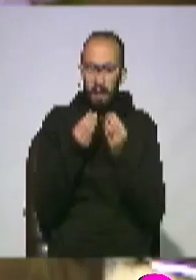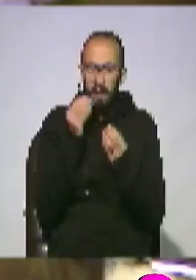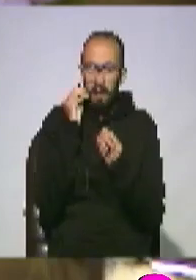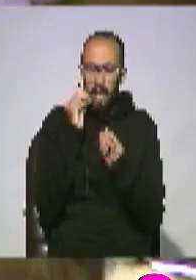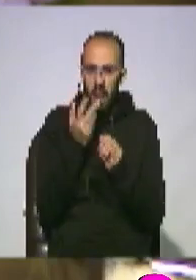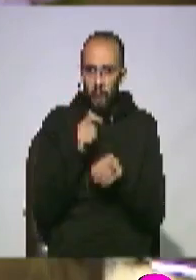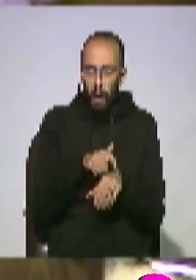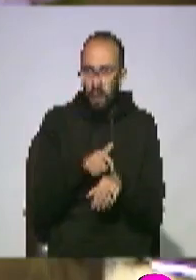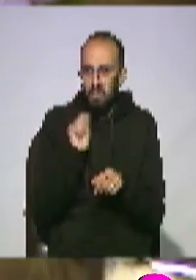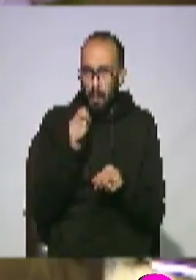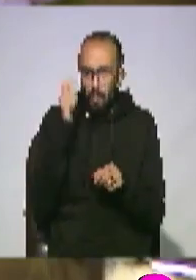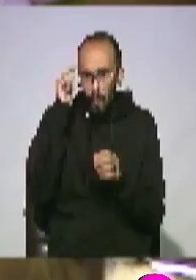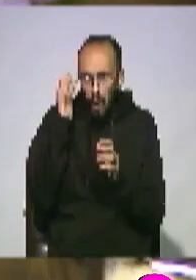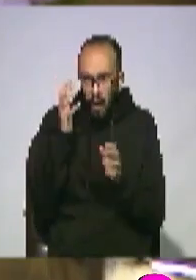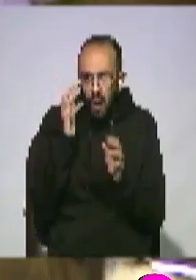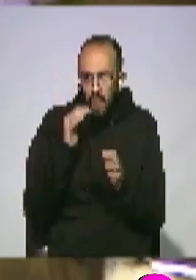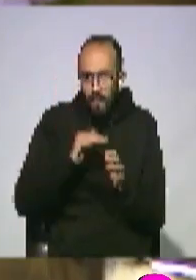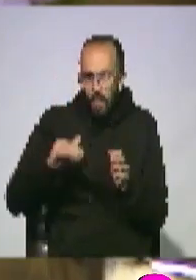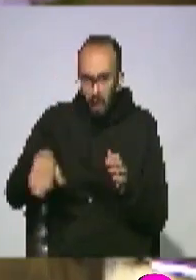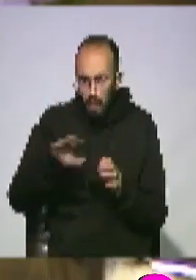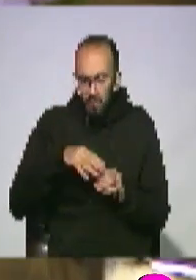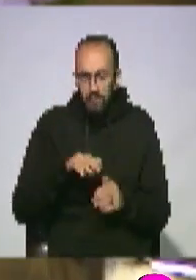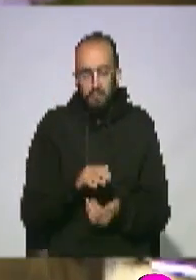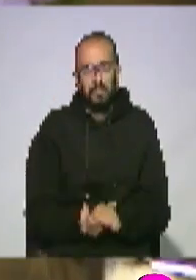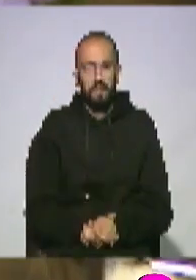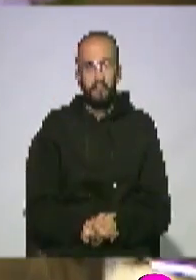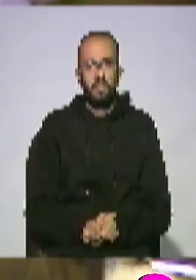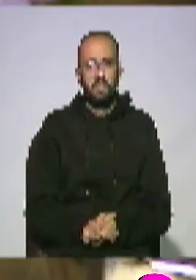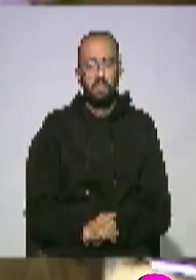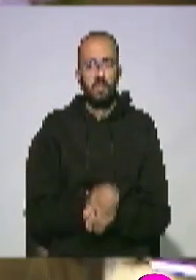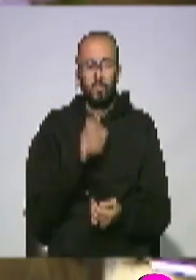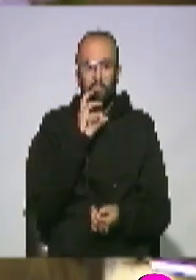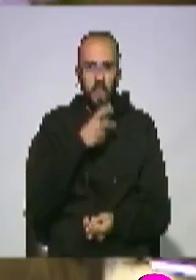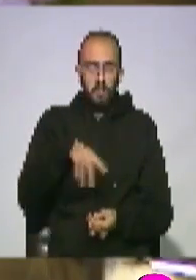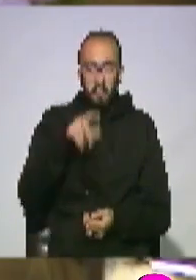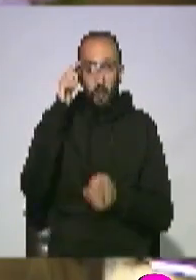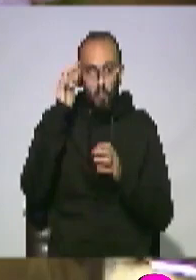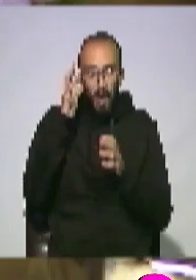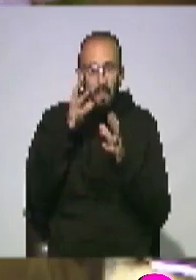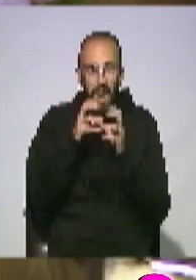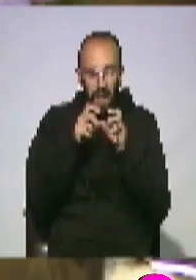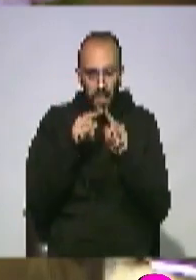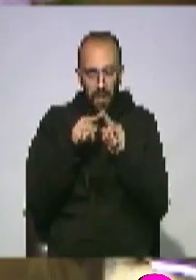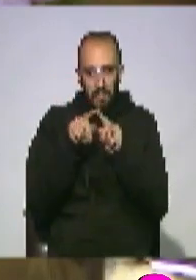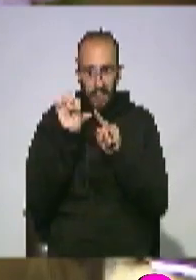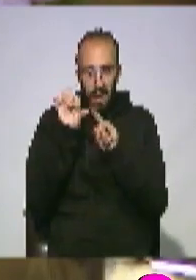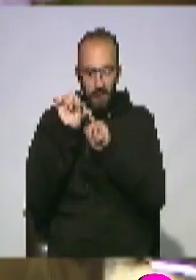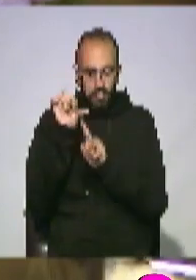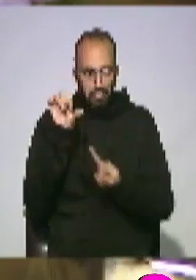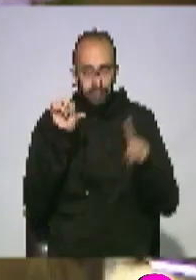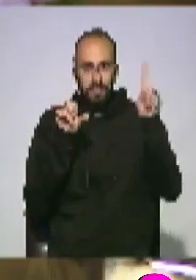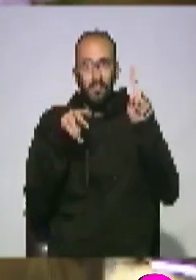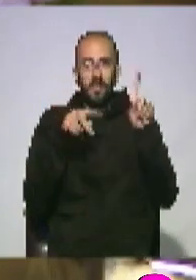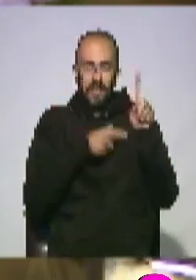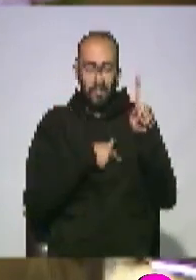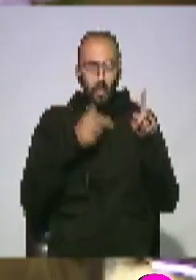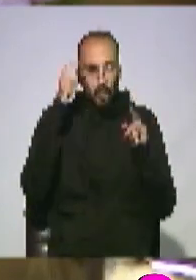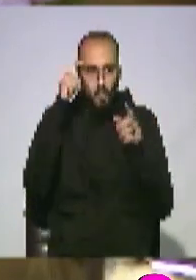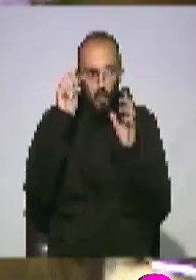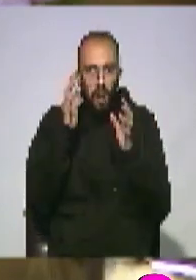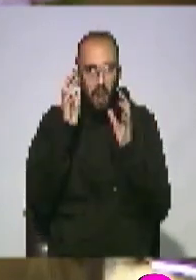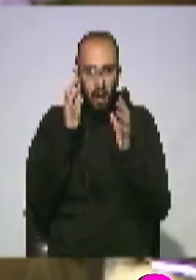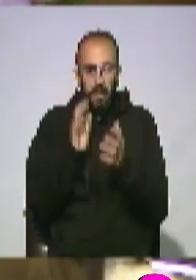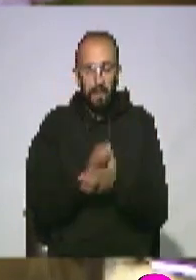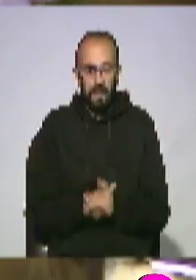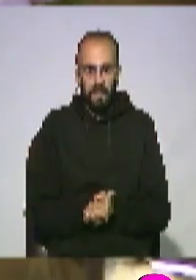طبعا التحديات اللي بتواجه الشباب دلوقتي، التغيرات اللي بيمر بيها المجتمع بسرعه، السوشيال